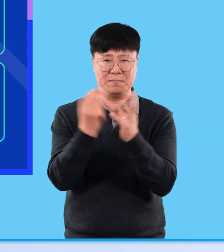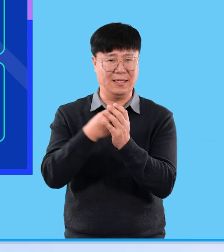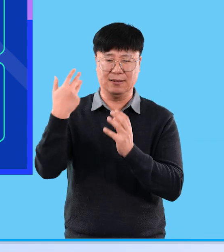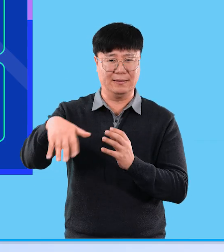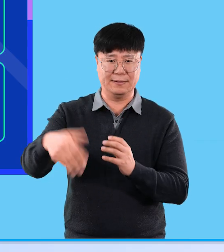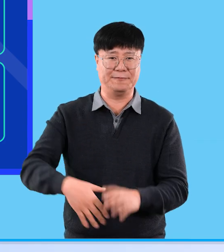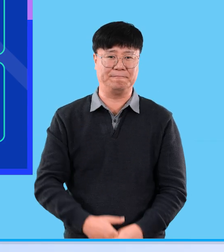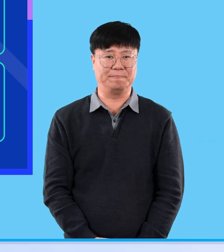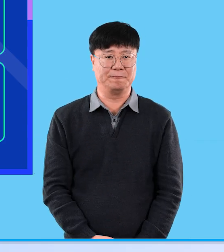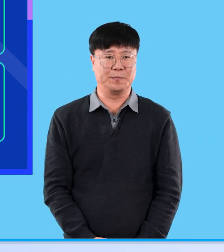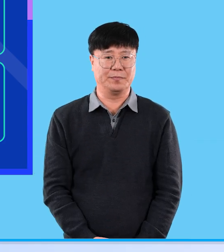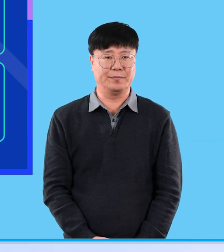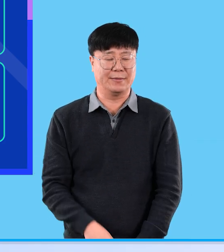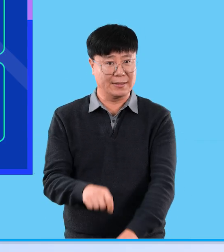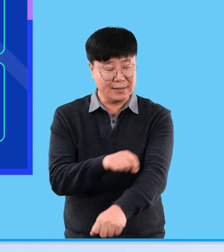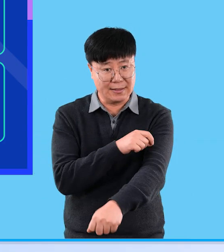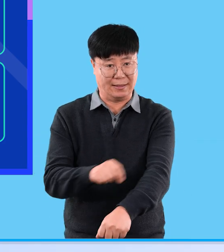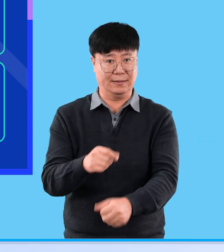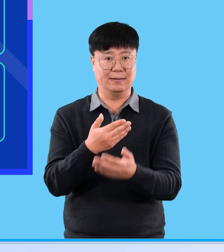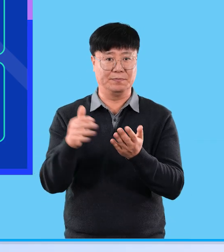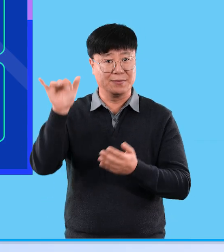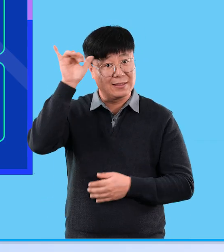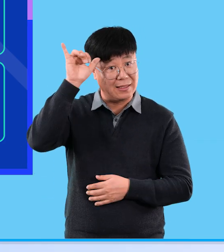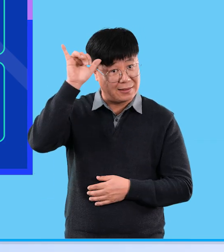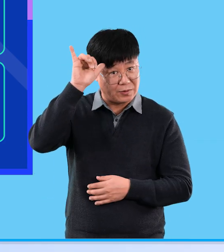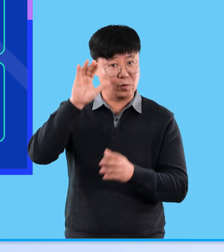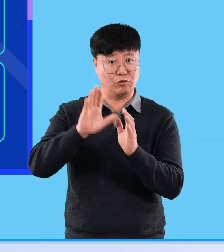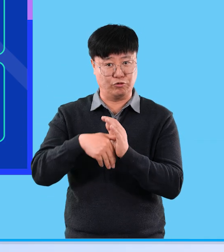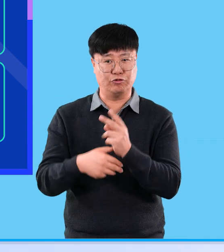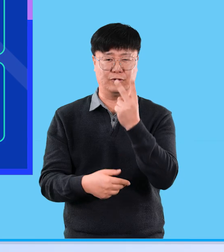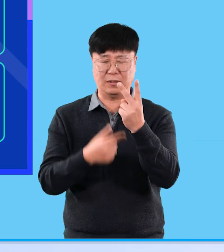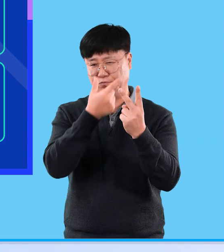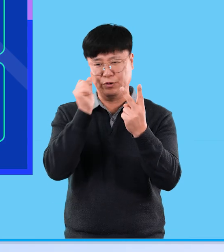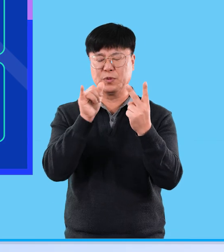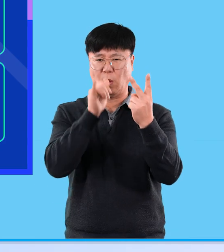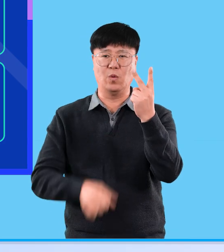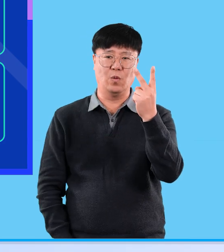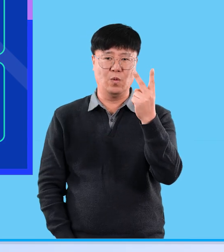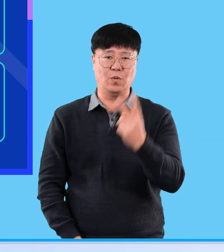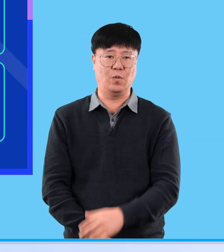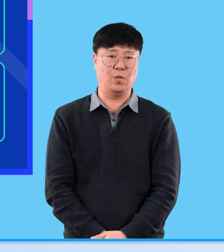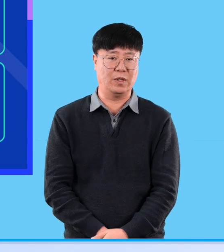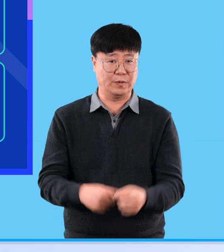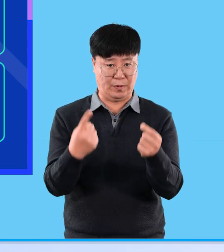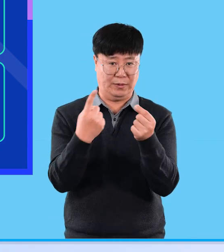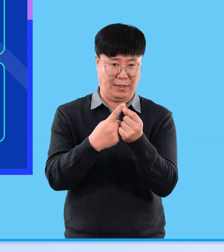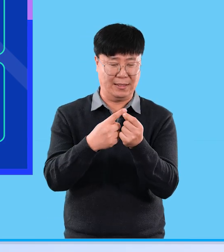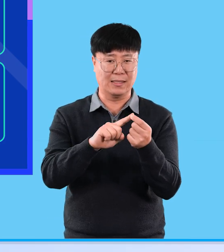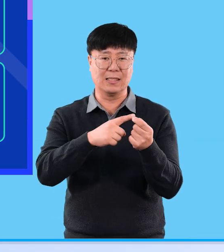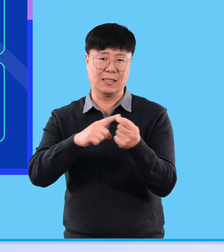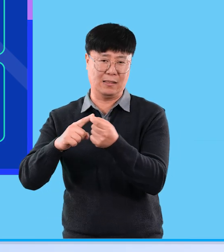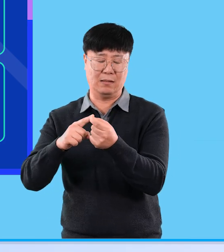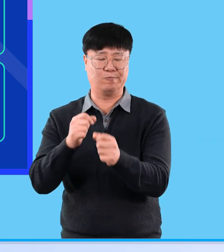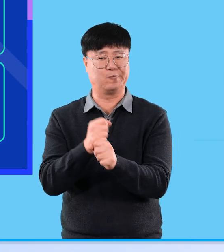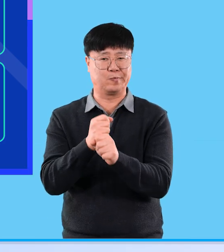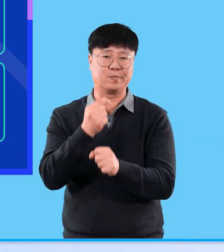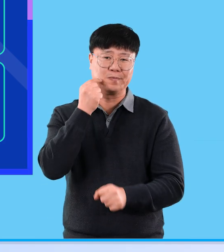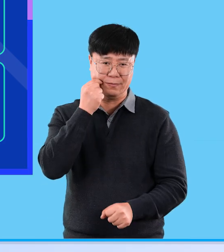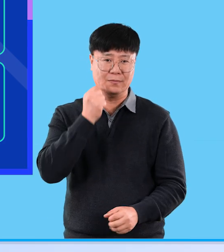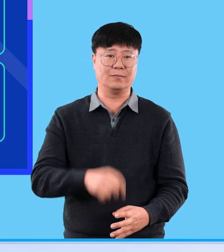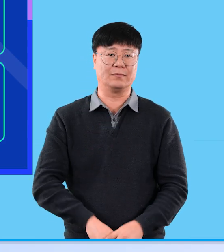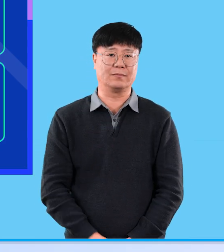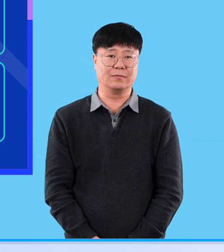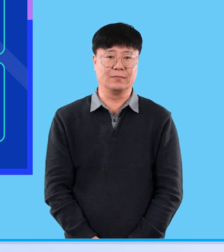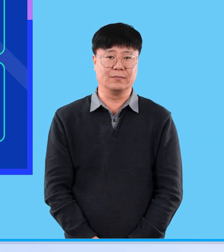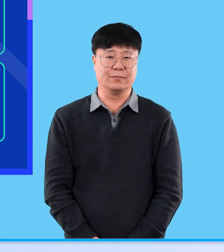완벽하지는 않습니다. 특히 미드저니 같은 경우에는 두 가지 단점이 있는데 첫 번째로 텍스트를